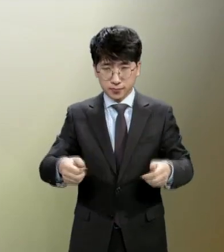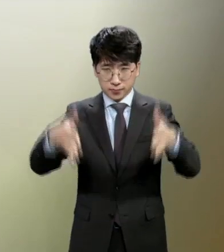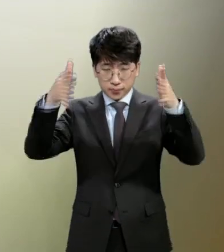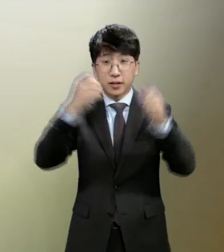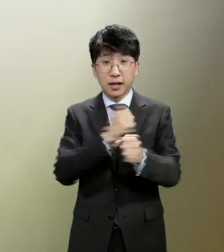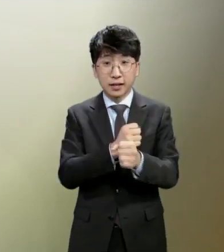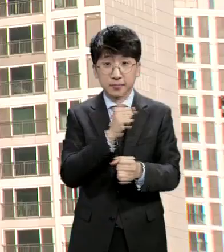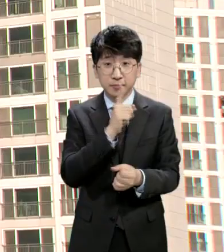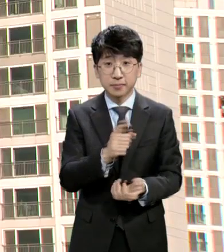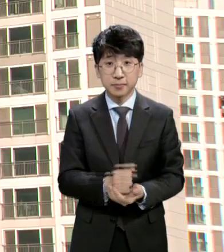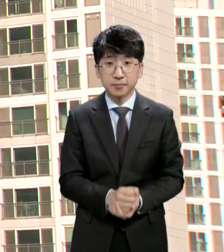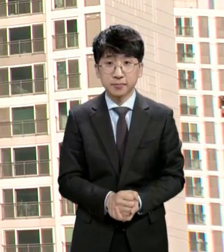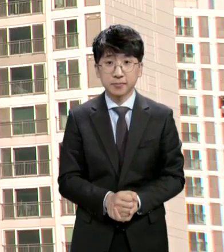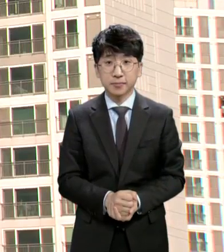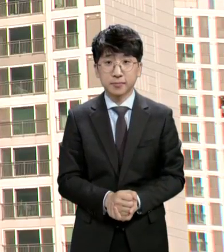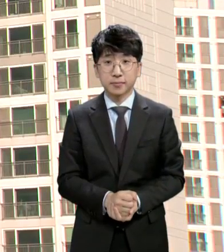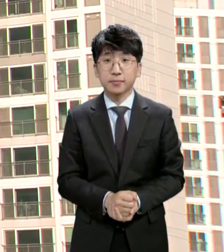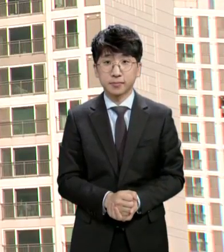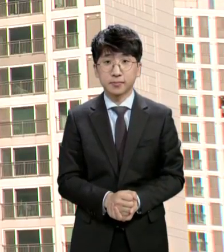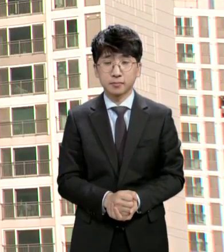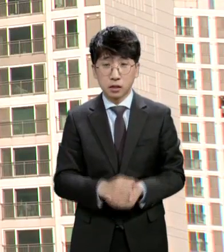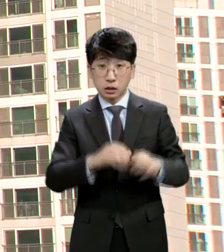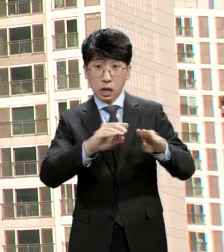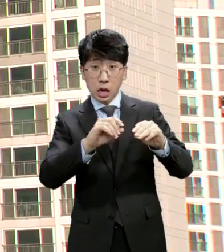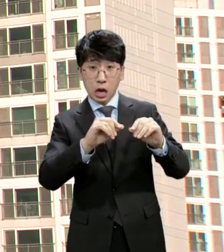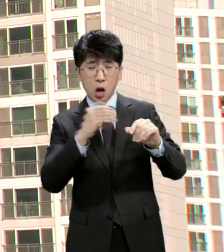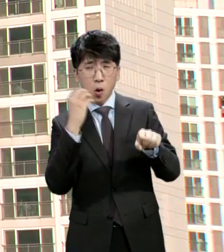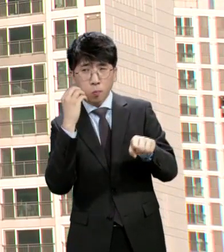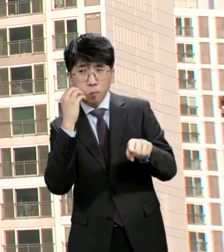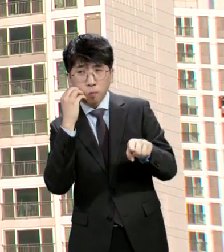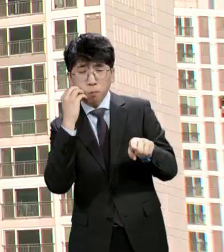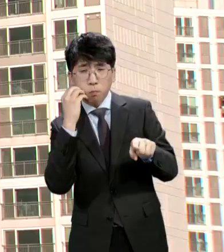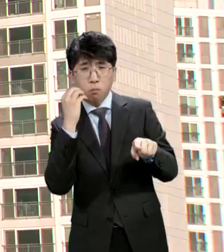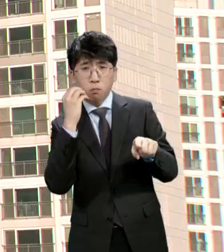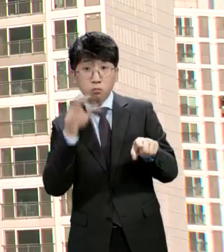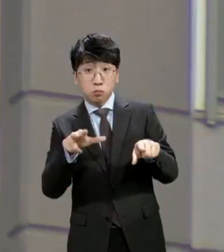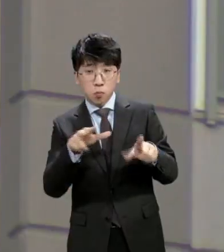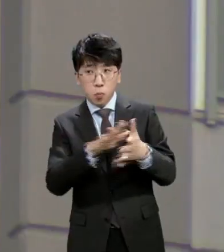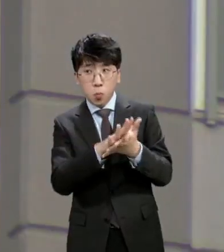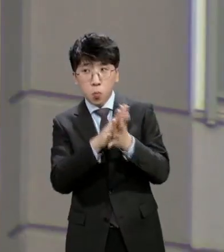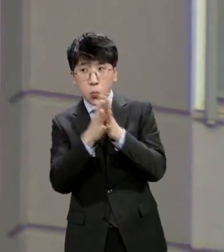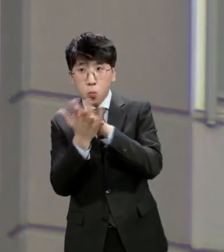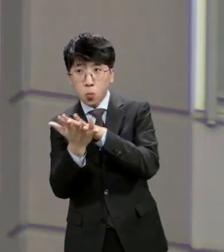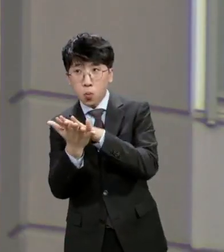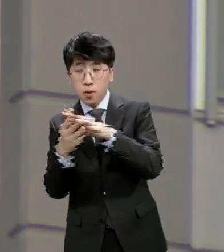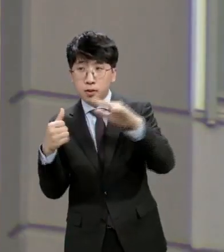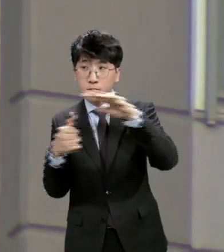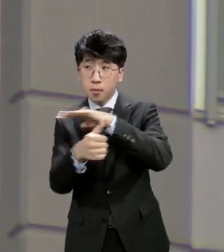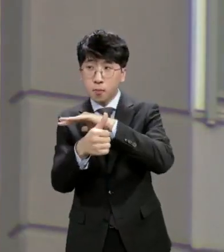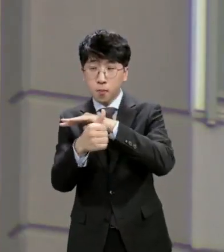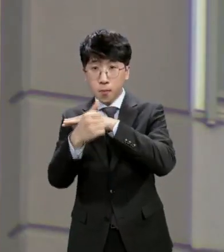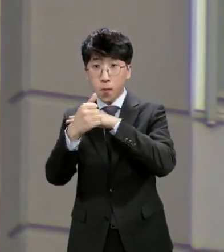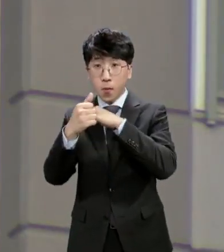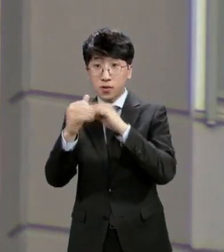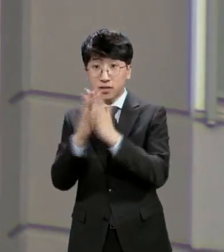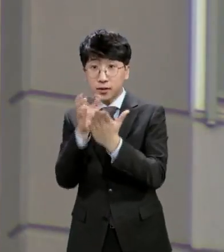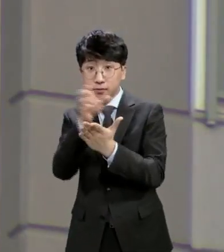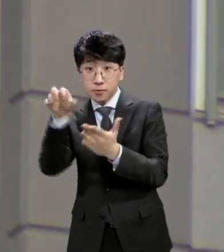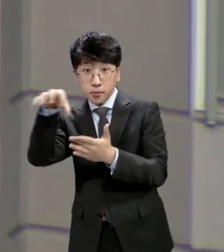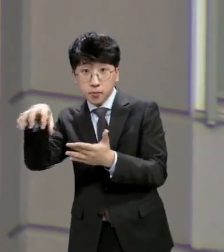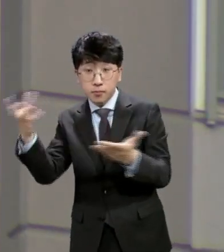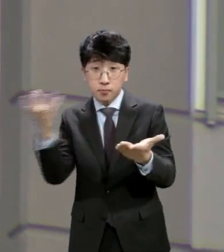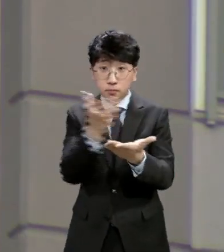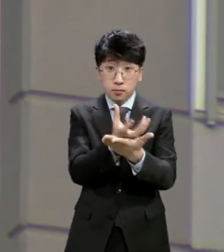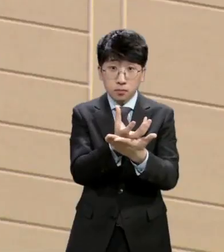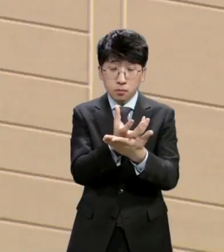구상입니다. 장기간 방치됐던 학교 문화 부지에 서울 대표 도서관이 들어선다는 소식에 전농동